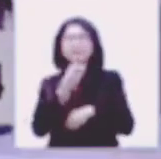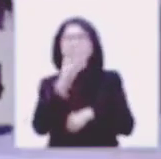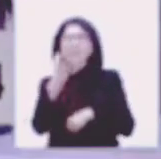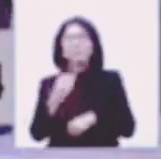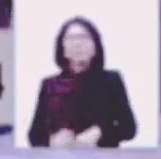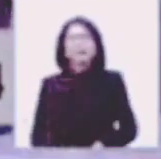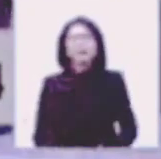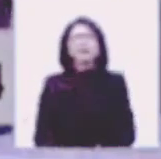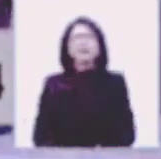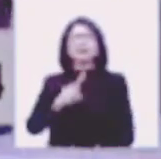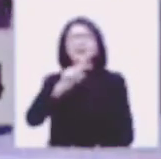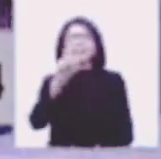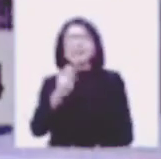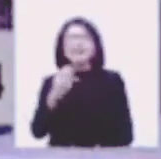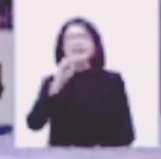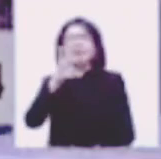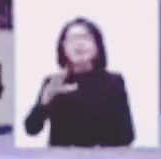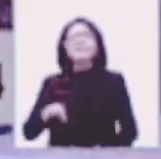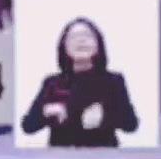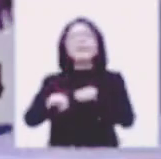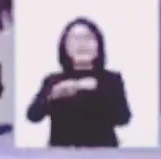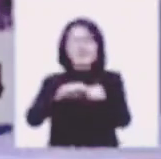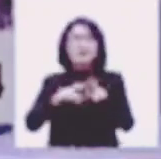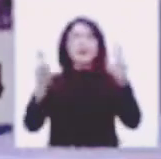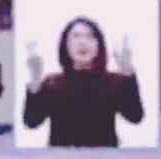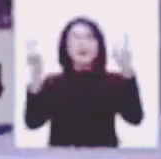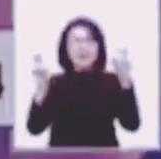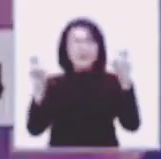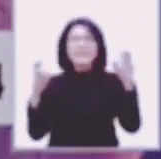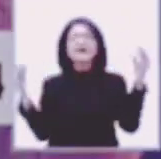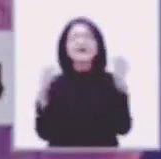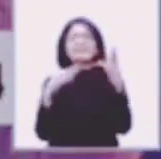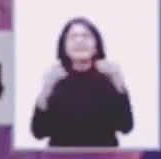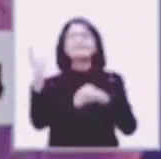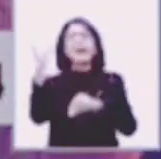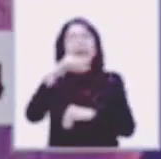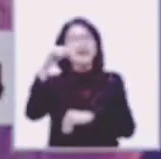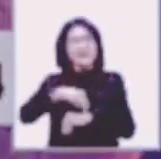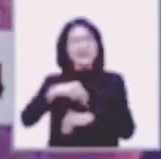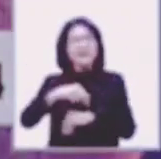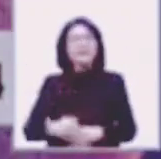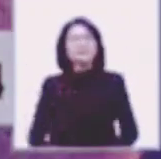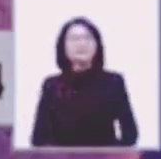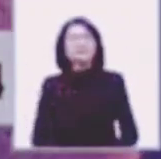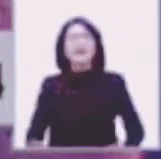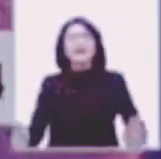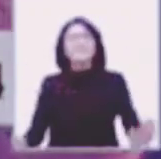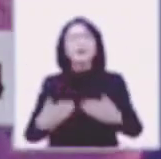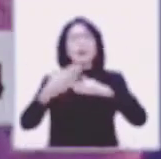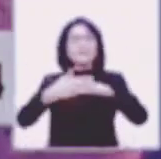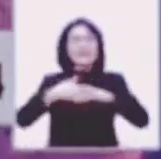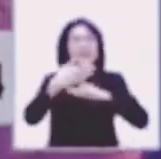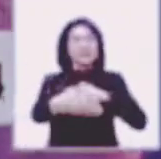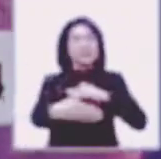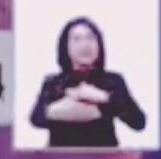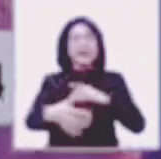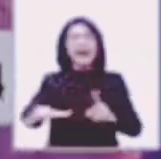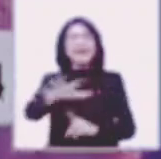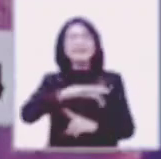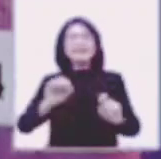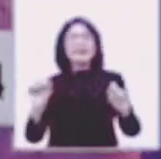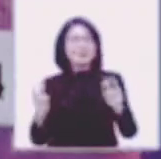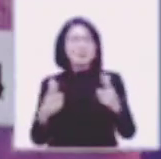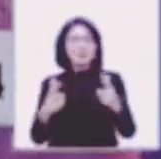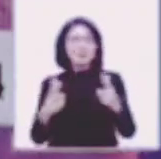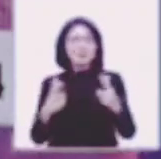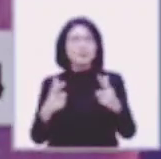untuk melakukan tanya-jawab sesuai dengan tema debat pada malam hari ini, yakni pembangunan berkelanjutan dan lingkungan